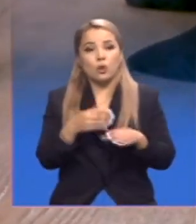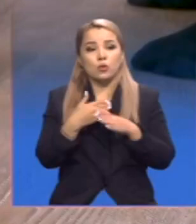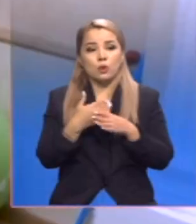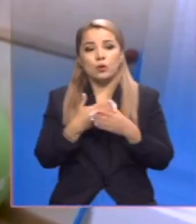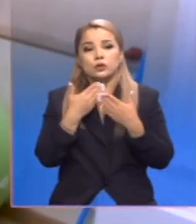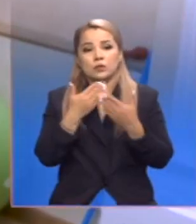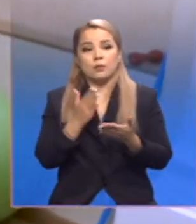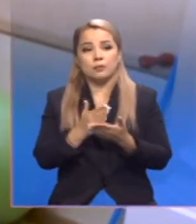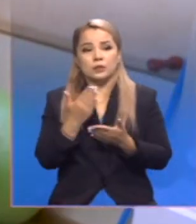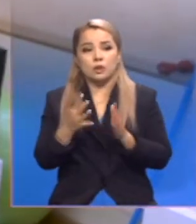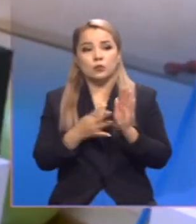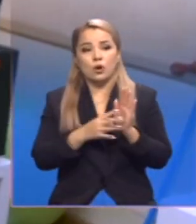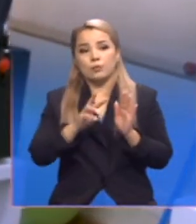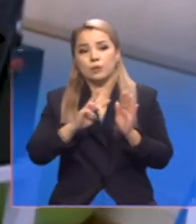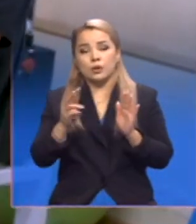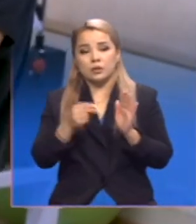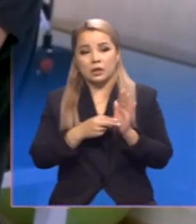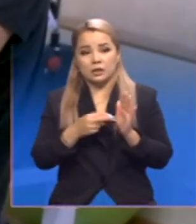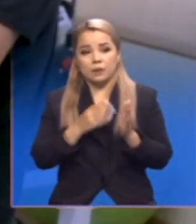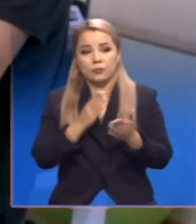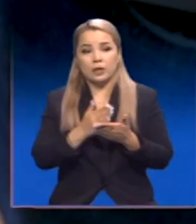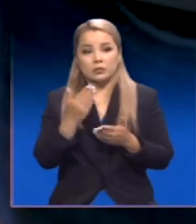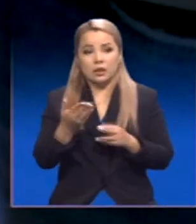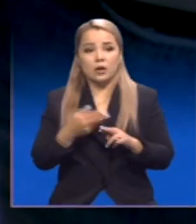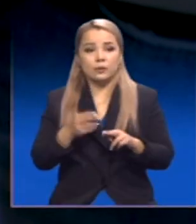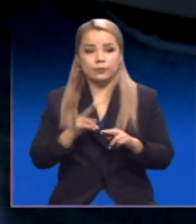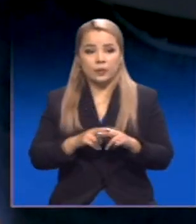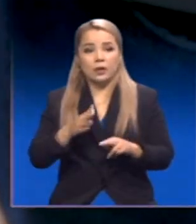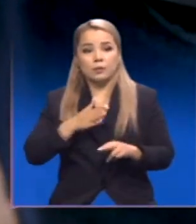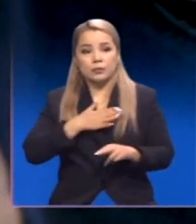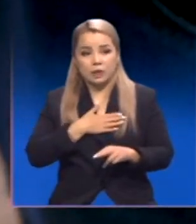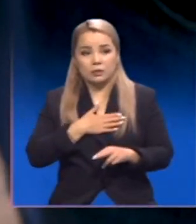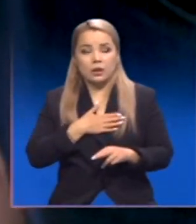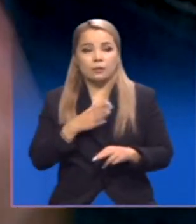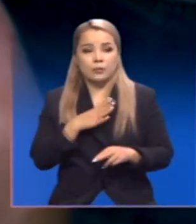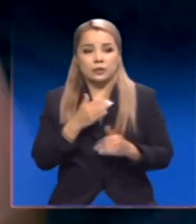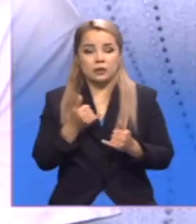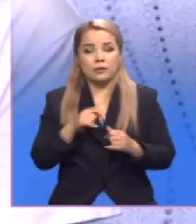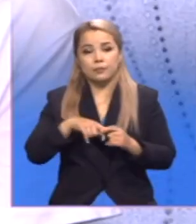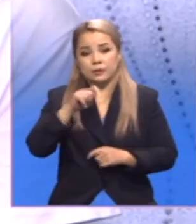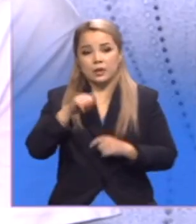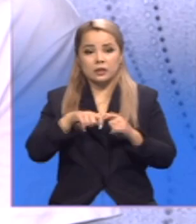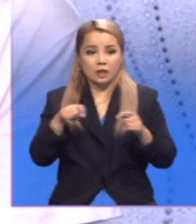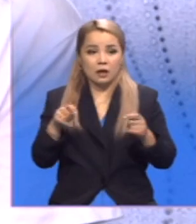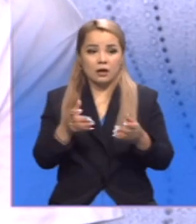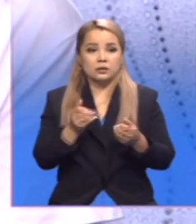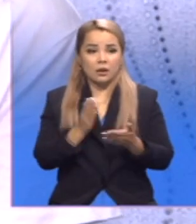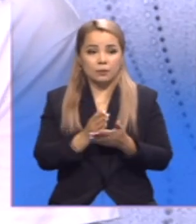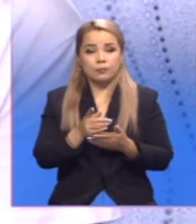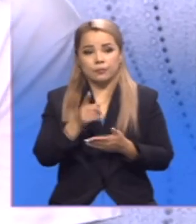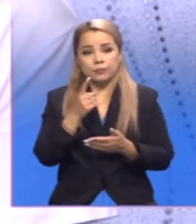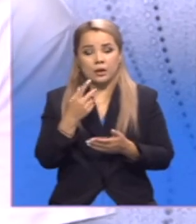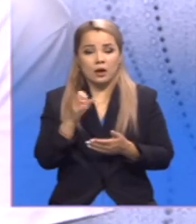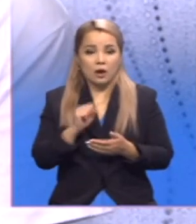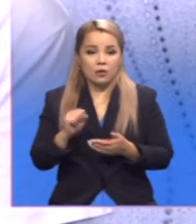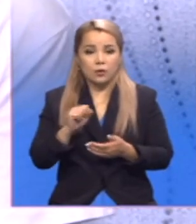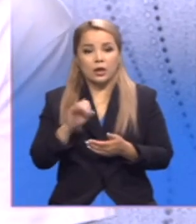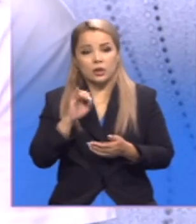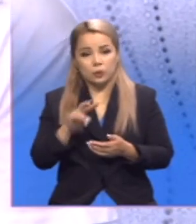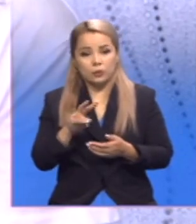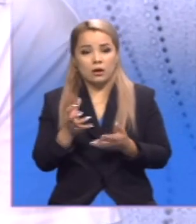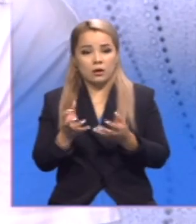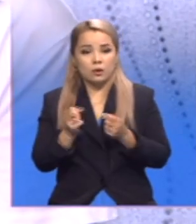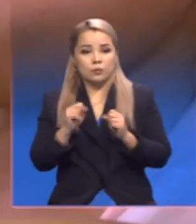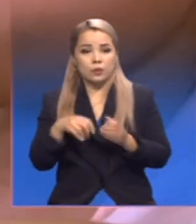сұраған. 9 миллион тұрады ол экзоскелетіміз. Сол бізден меркісін алды. Соны енді бір июль-август аяғында